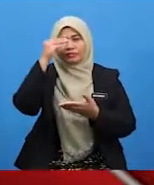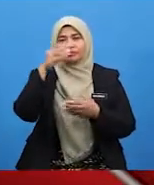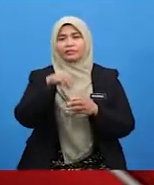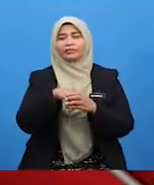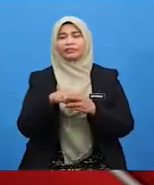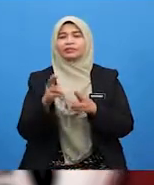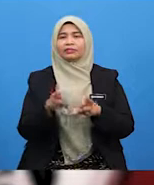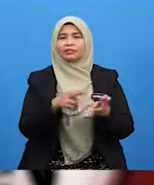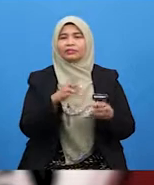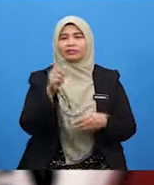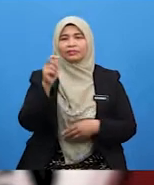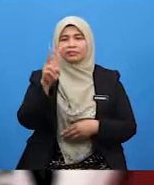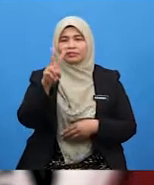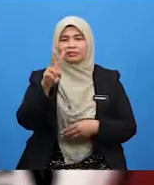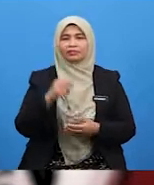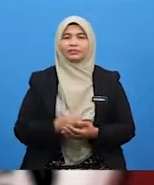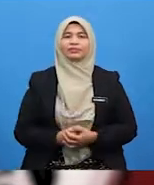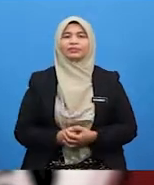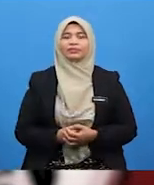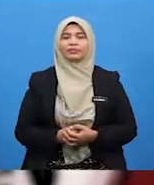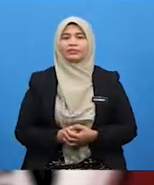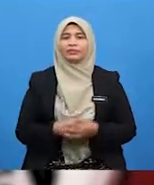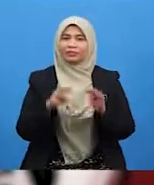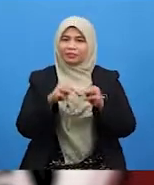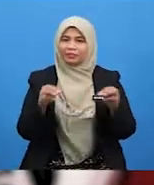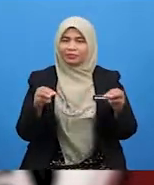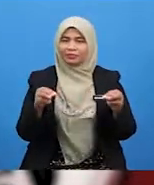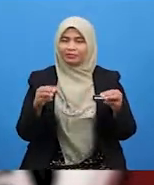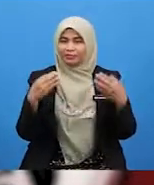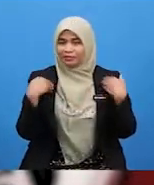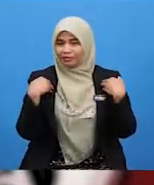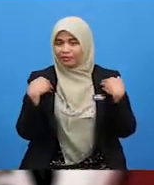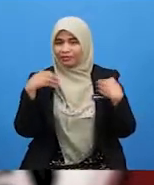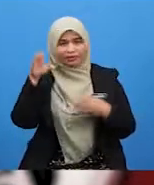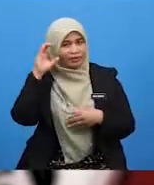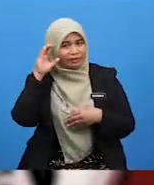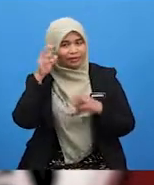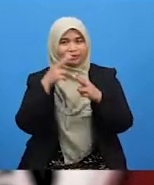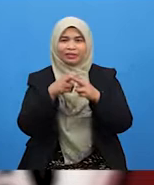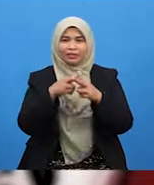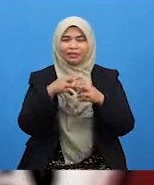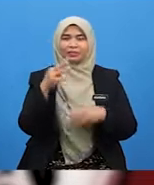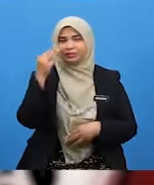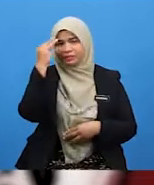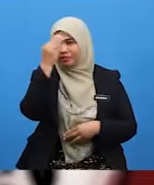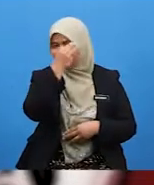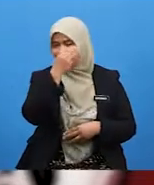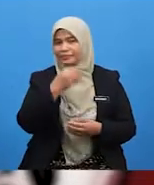TV. Murid-murid, pernah mendengar nama-nama malaikat?